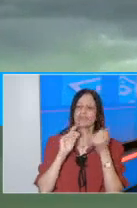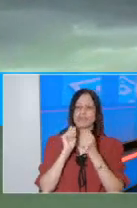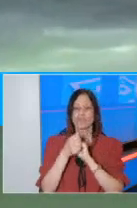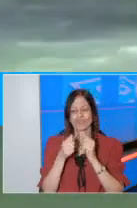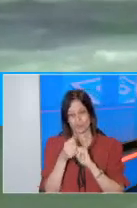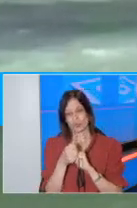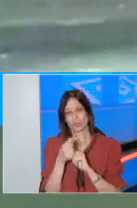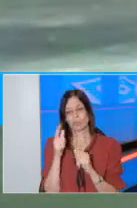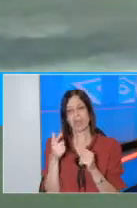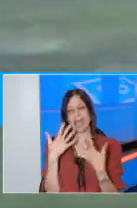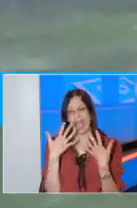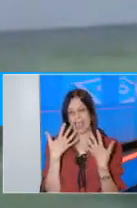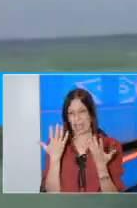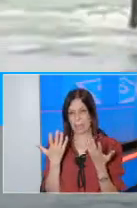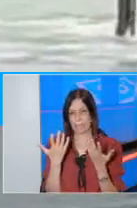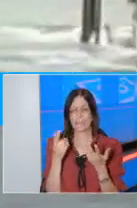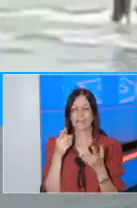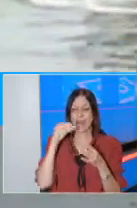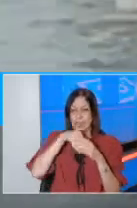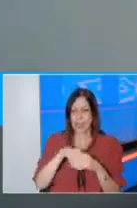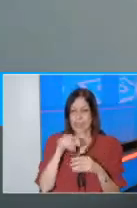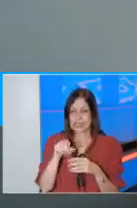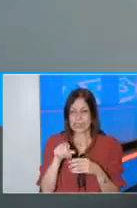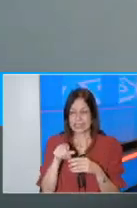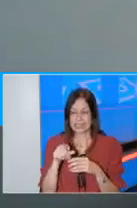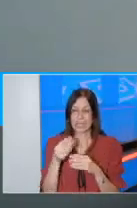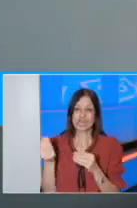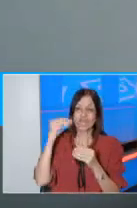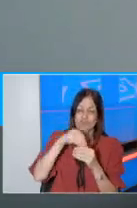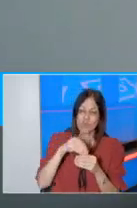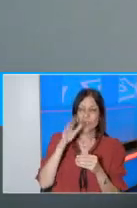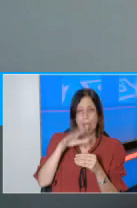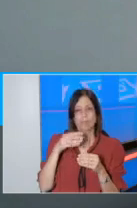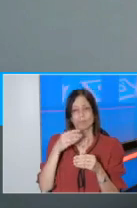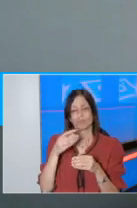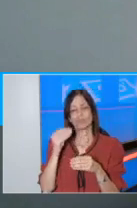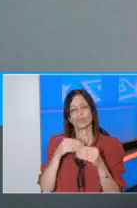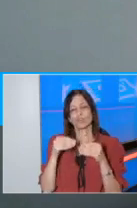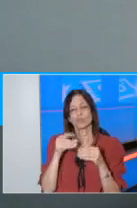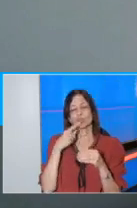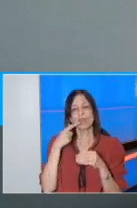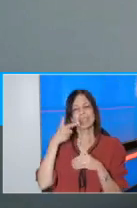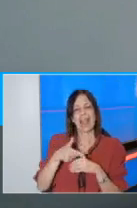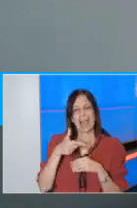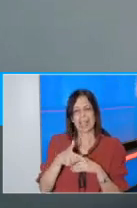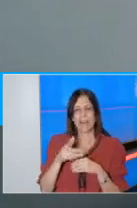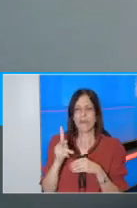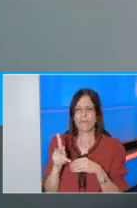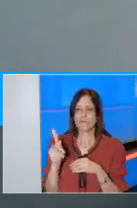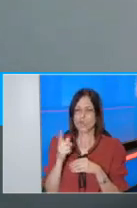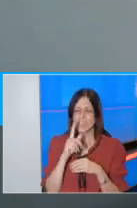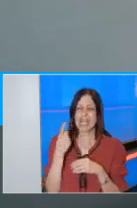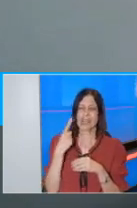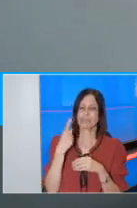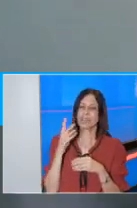ברגישות האקלימית, ולתוך זה בעצם אנחנו מעמיסים על זה גם שימוש בדלקים פוסיליים, גם שימוש